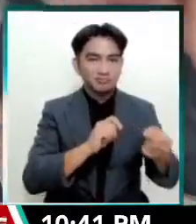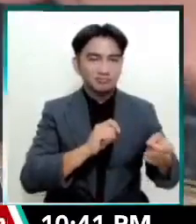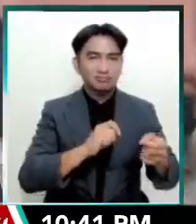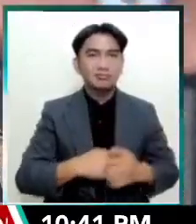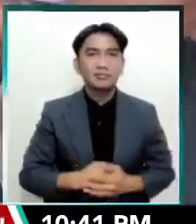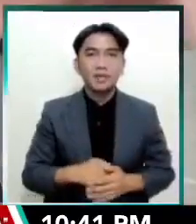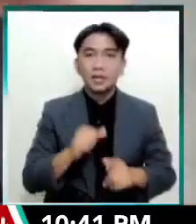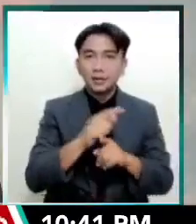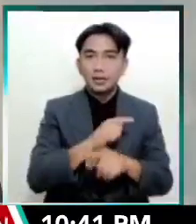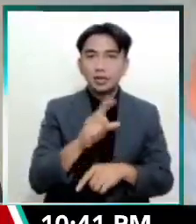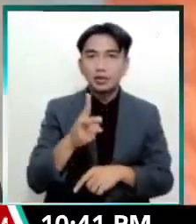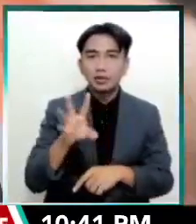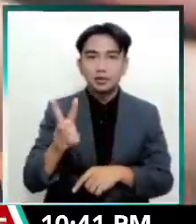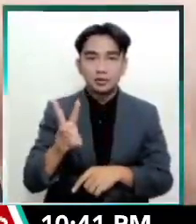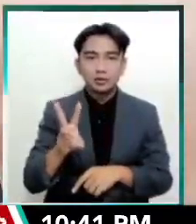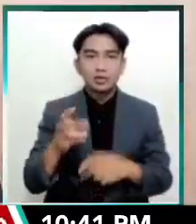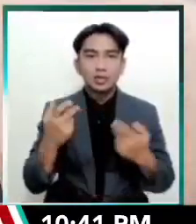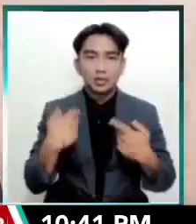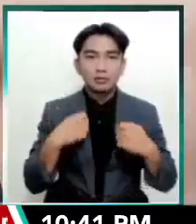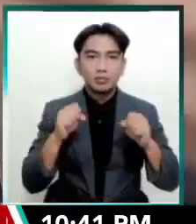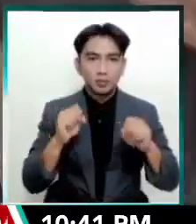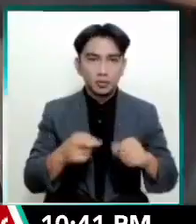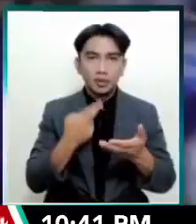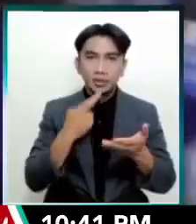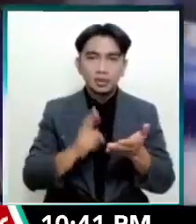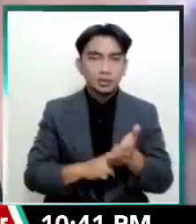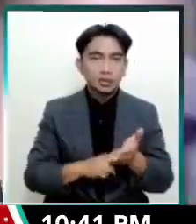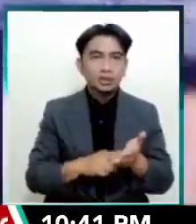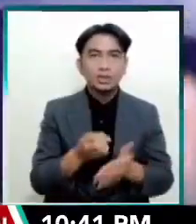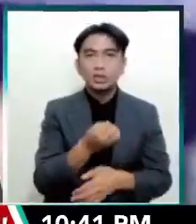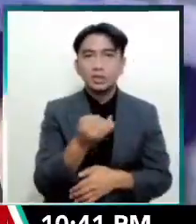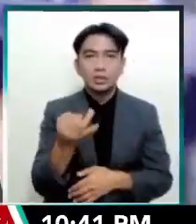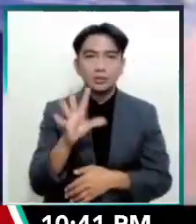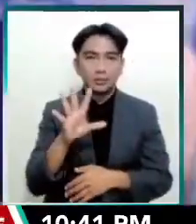ipa-register para ma-reactivate sa loob ng 5 araw.